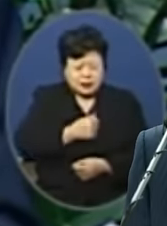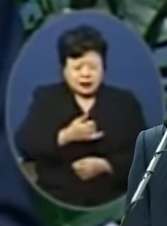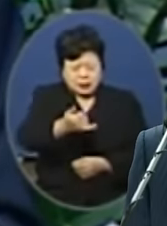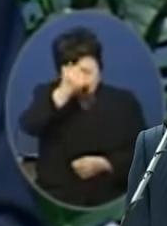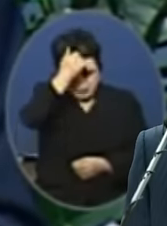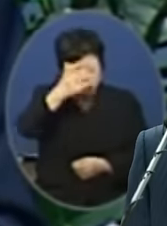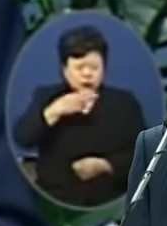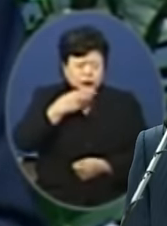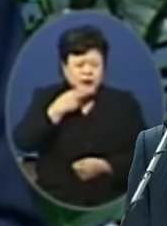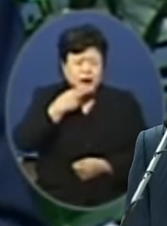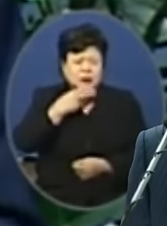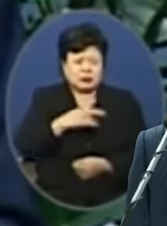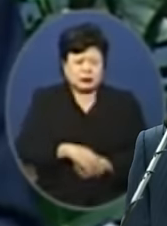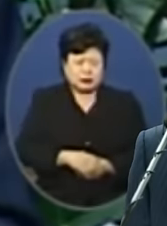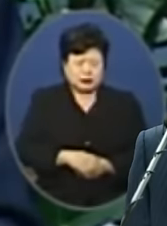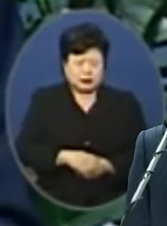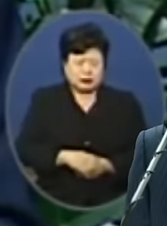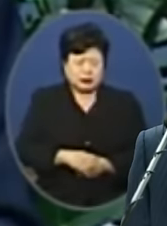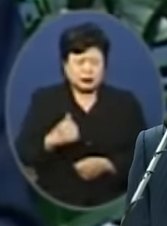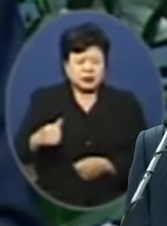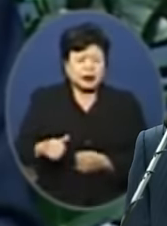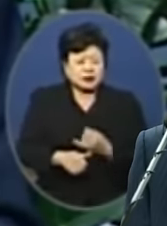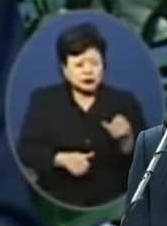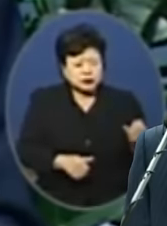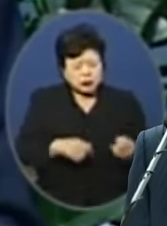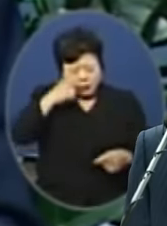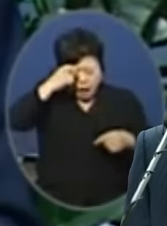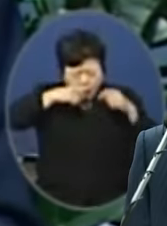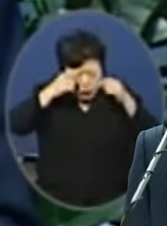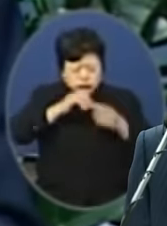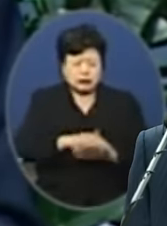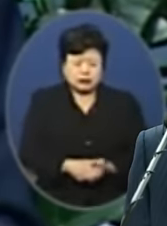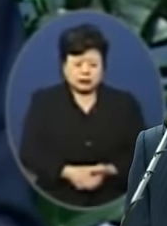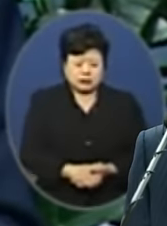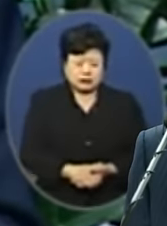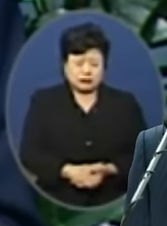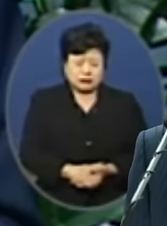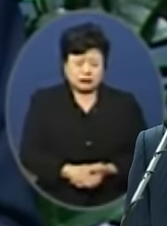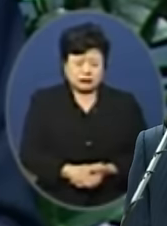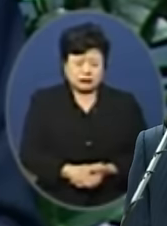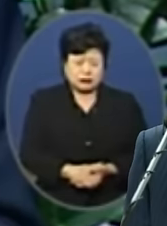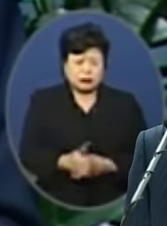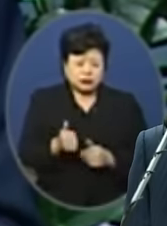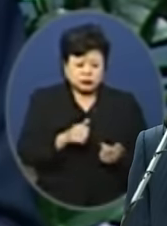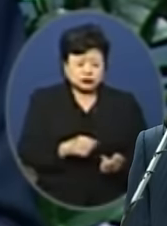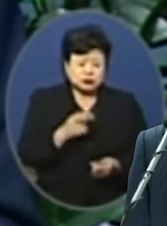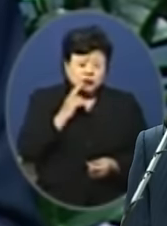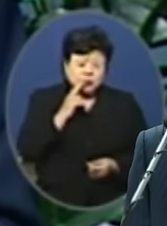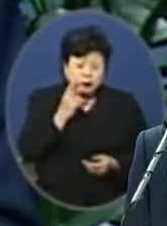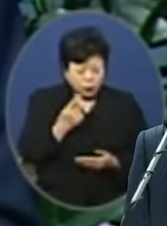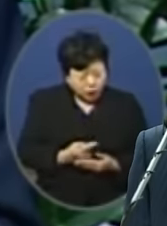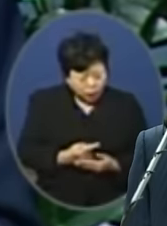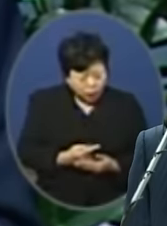불효를 했다고 그렇게 슬피 울더라고요. 그럼 나는 죽으면 담배 피우러 오는가